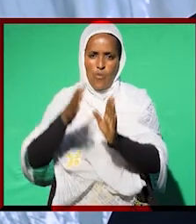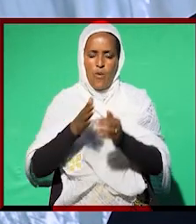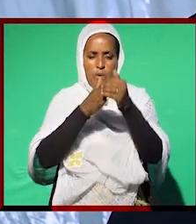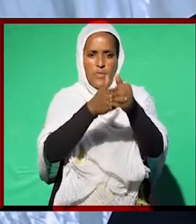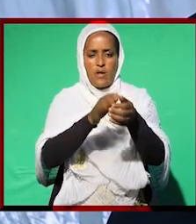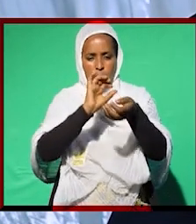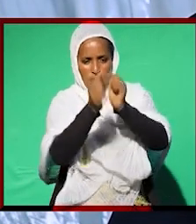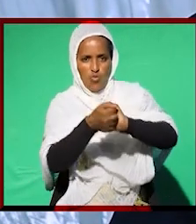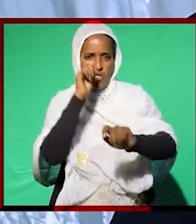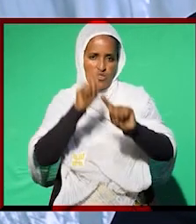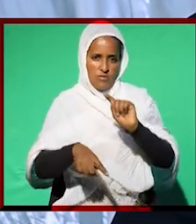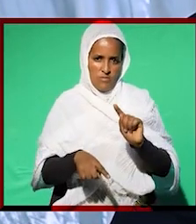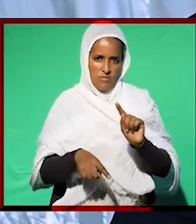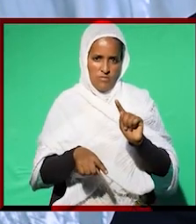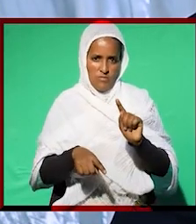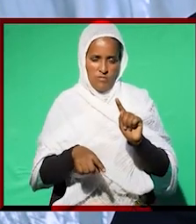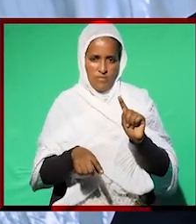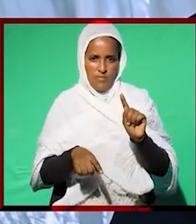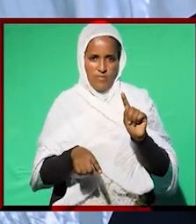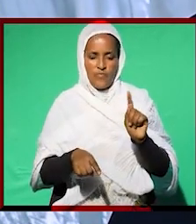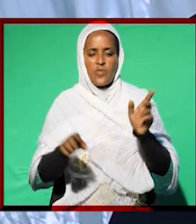በራሱ ተቋማዊ መመሪያ መጣስ አይችልም።